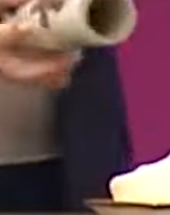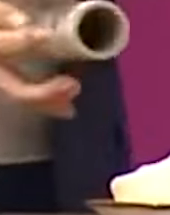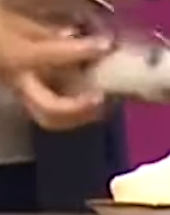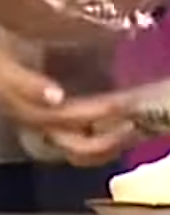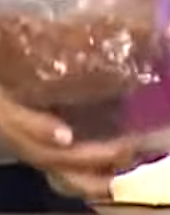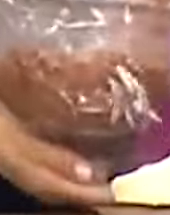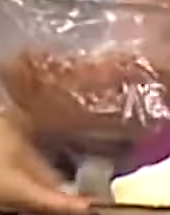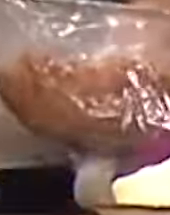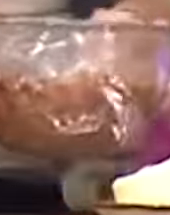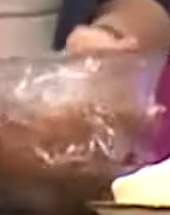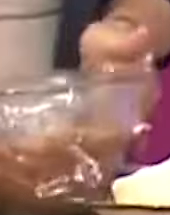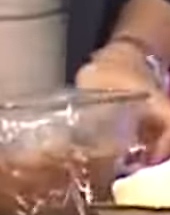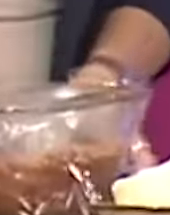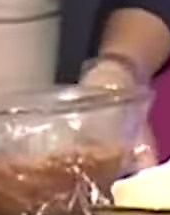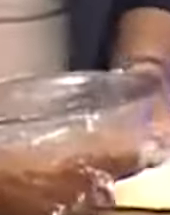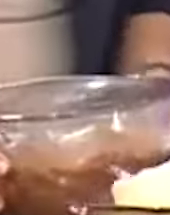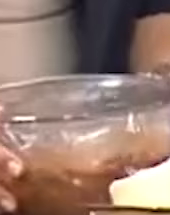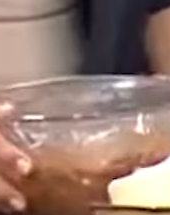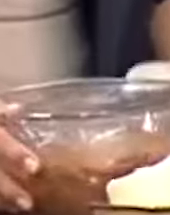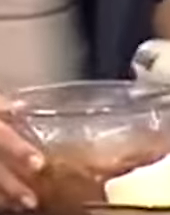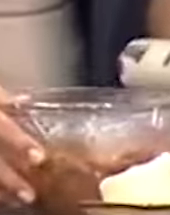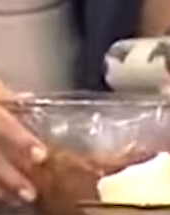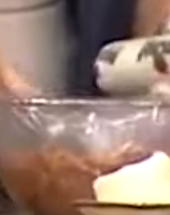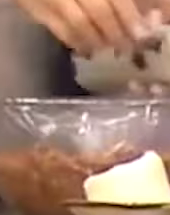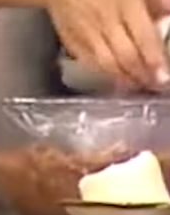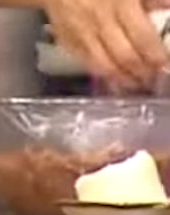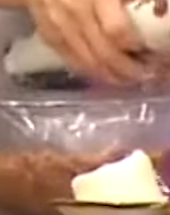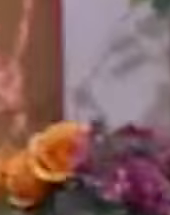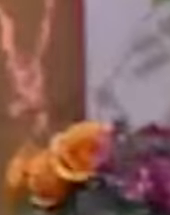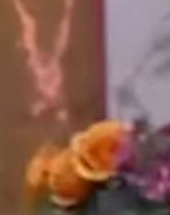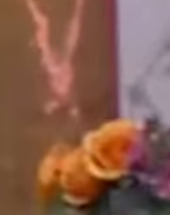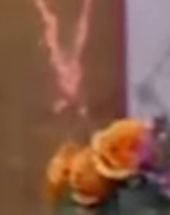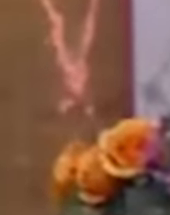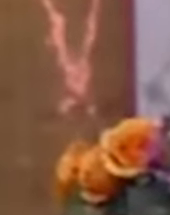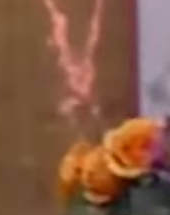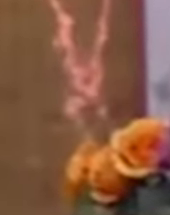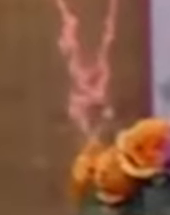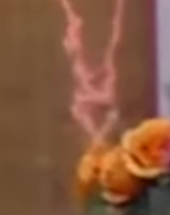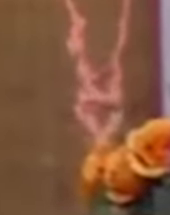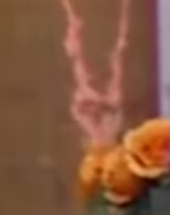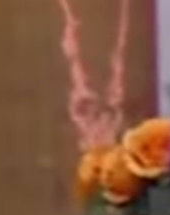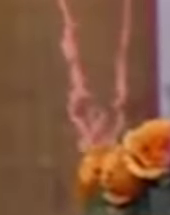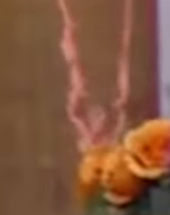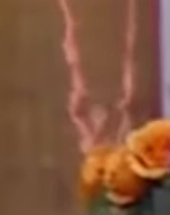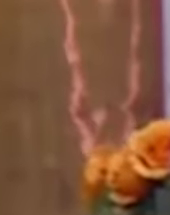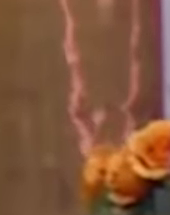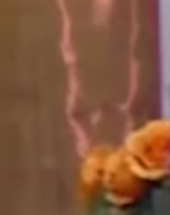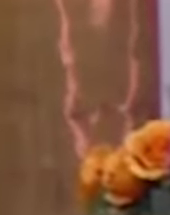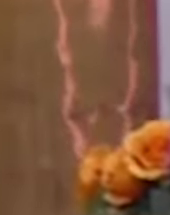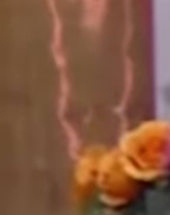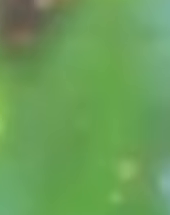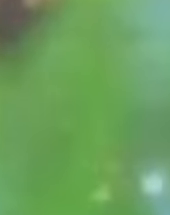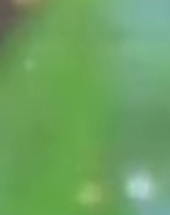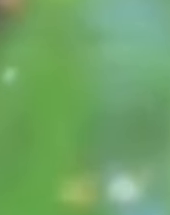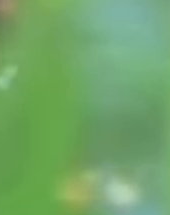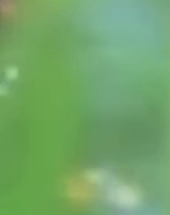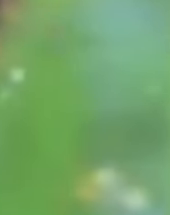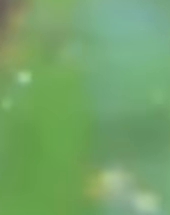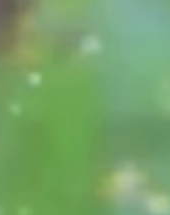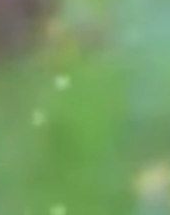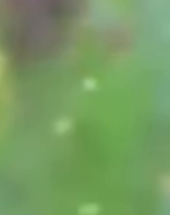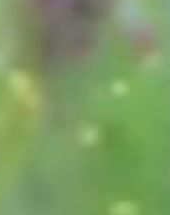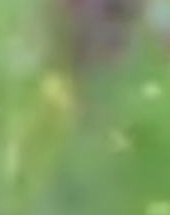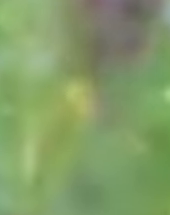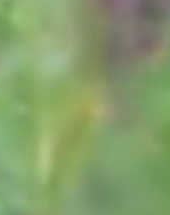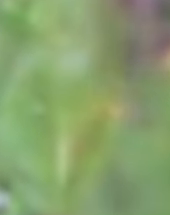Yapma. Sen hiçbir şey demiyorsun. Ama her çocuk öyle herhalde. Ama çok iyi bir anne biliyor musun? Çok iyi bir anne evet. Vallahi. Teşekkür ederim. Yani... Kaç yıl oldu tanışalı